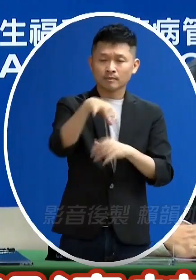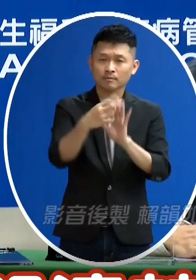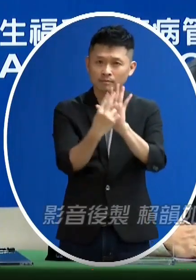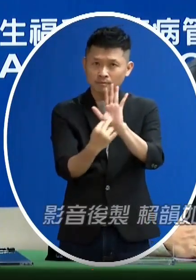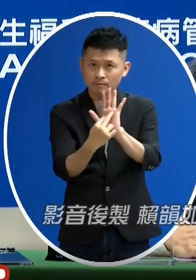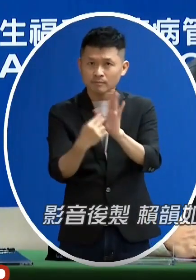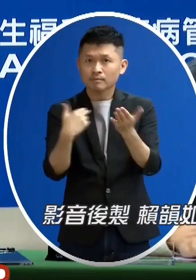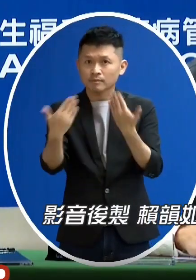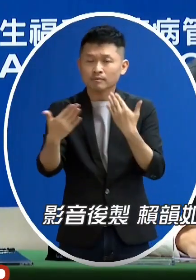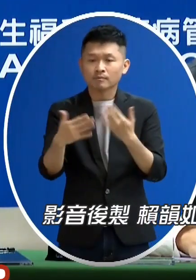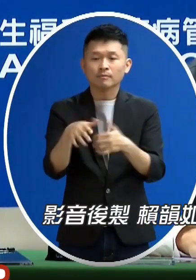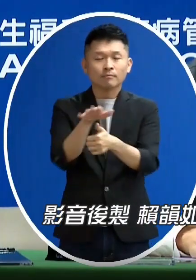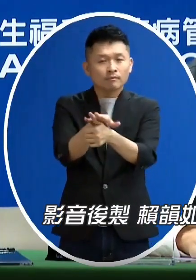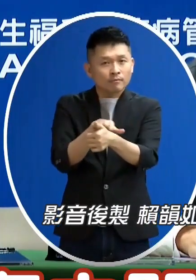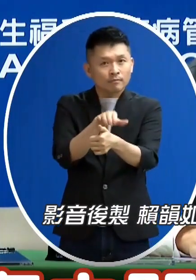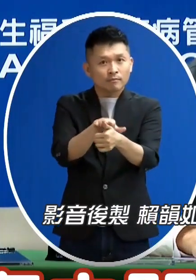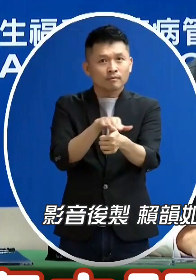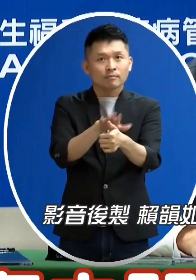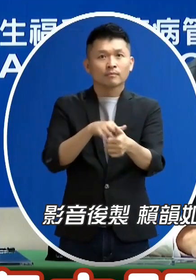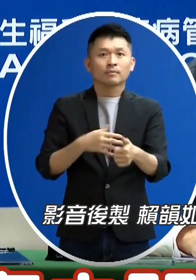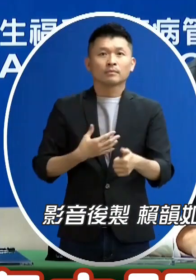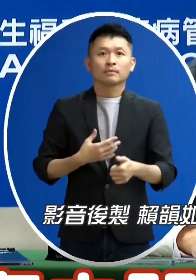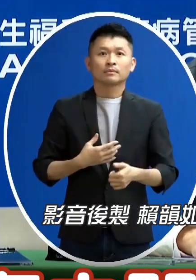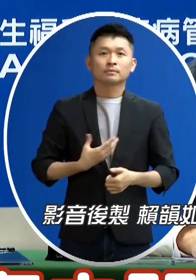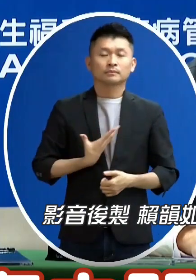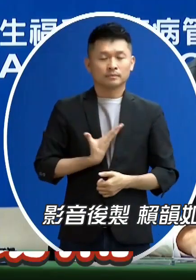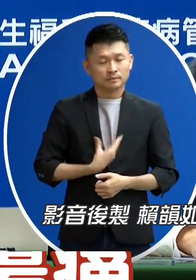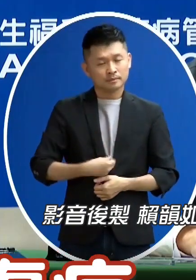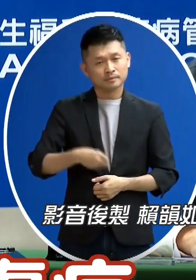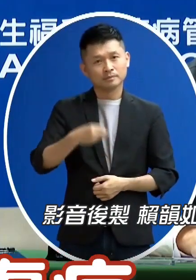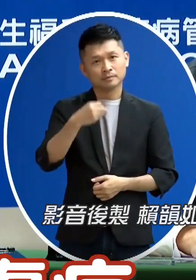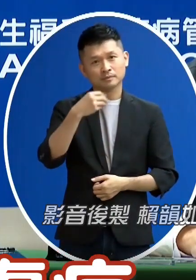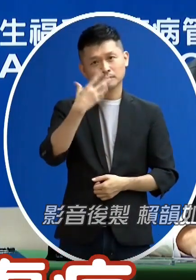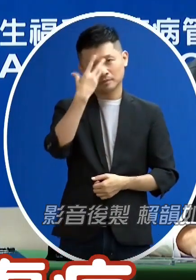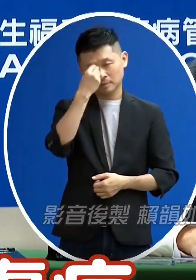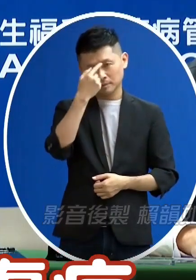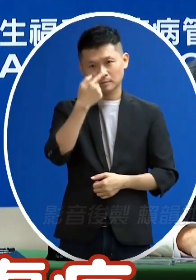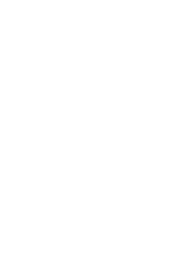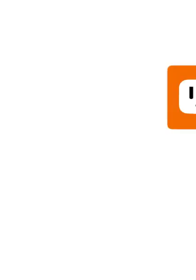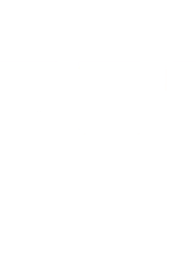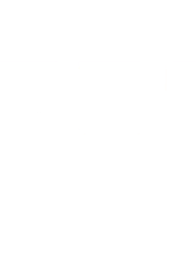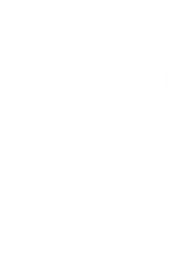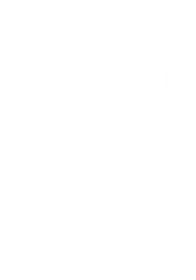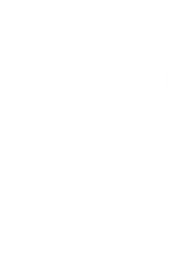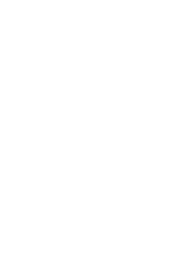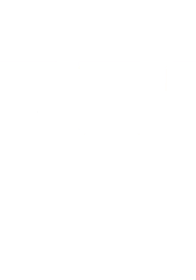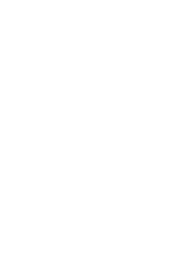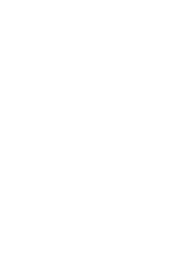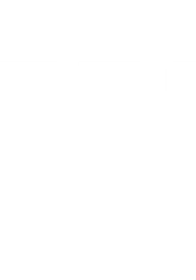清楚，让他心里会比较，就不要那样的在哀伤之间又多了一层的伤痛。